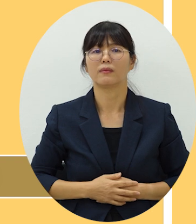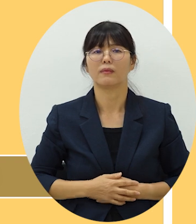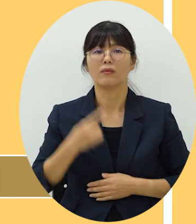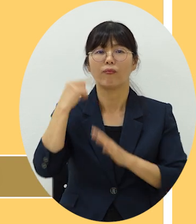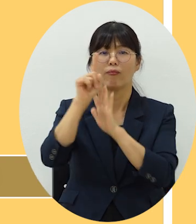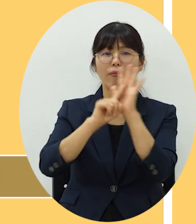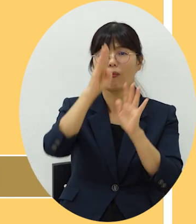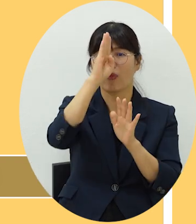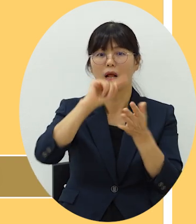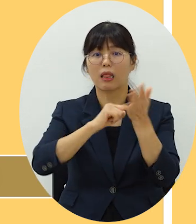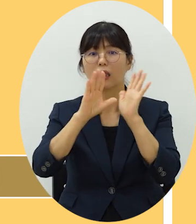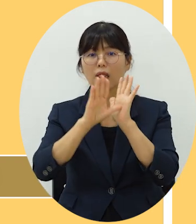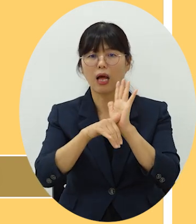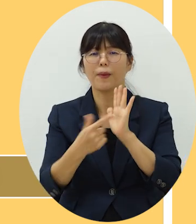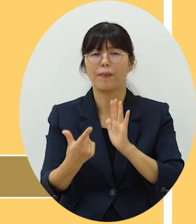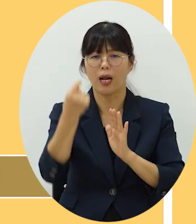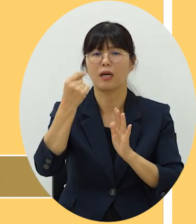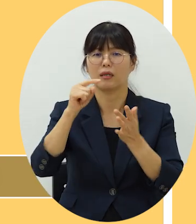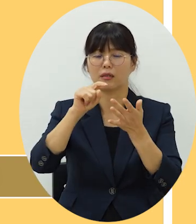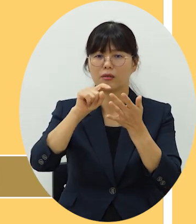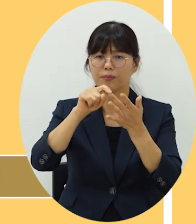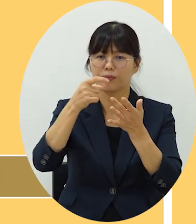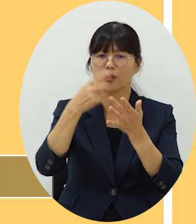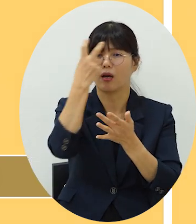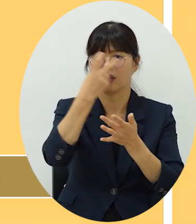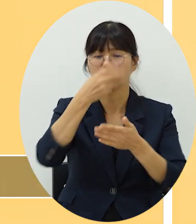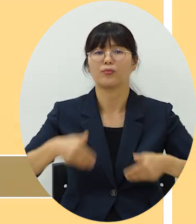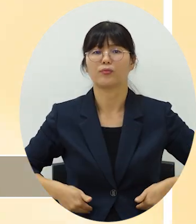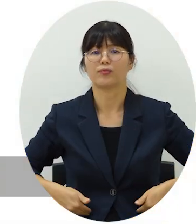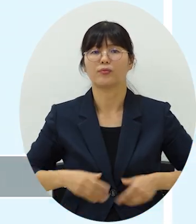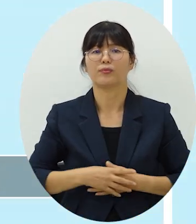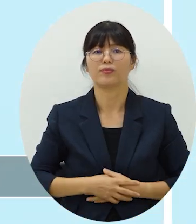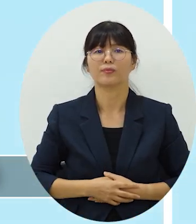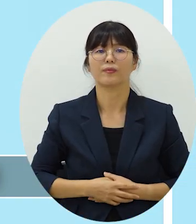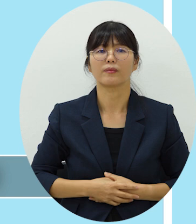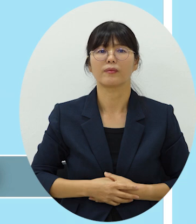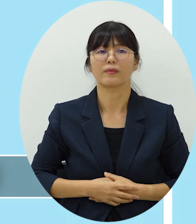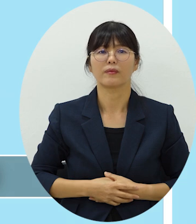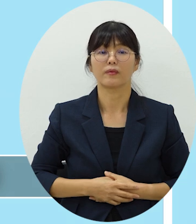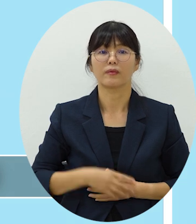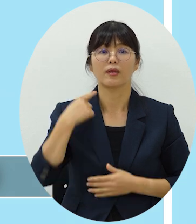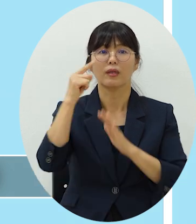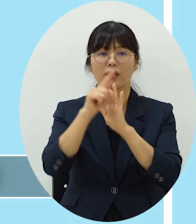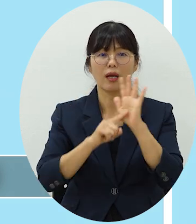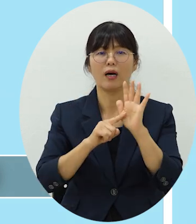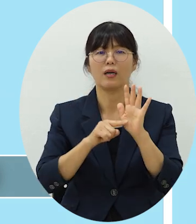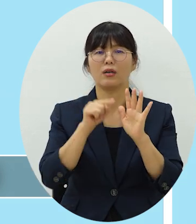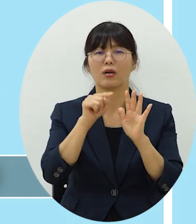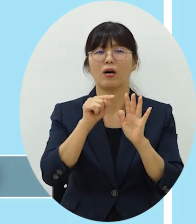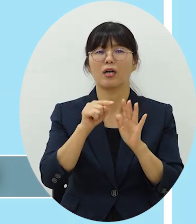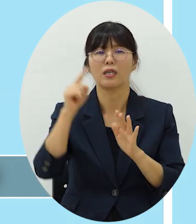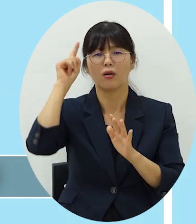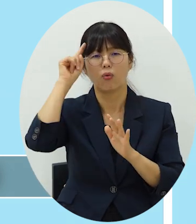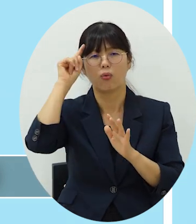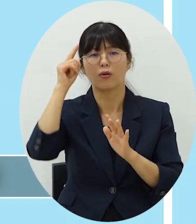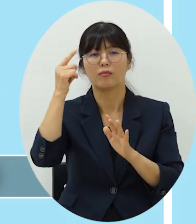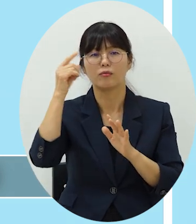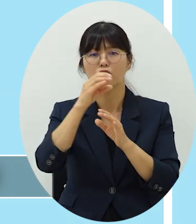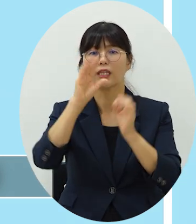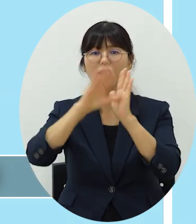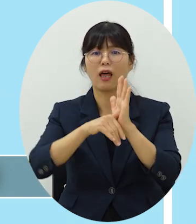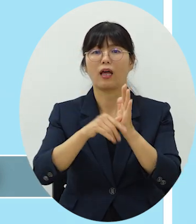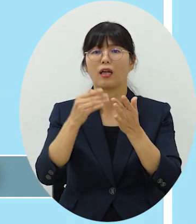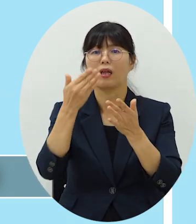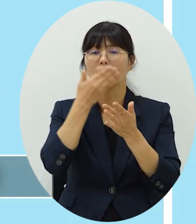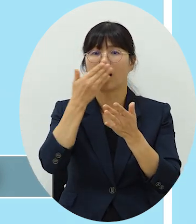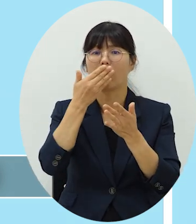저혈당 증상이 나타날 때는 즉시 혈당을 측정해 보도록 합니다. 저혈당이지만 의식이 있는 경우에는 혈당을